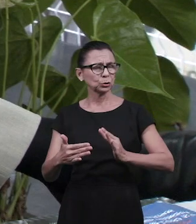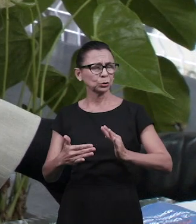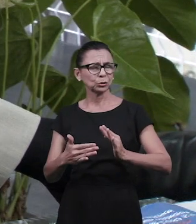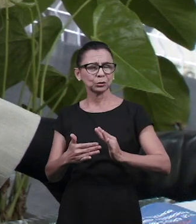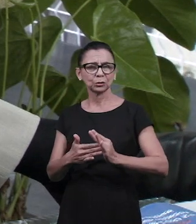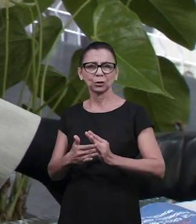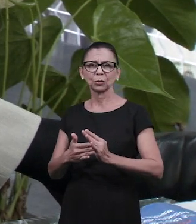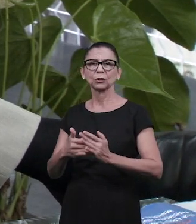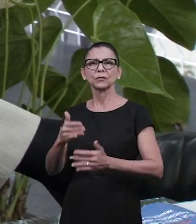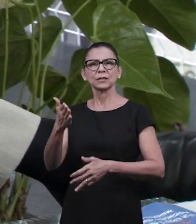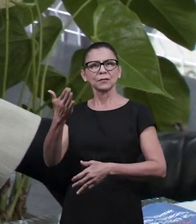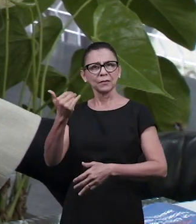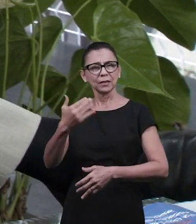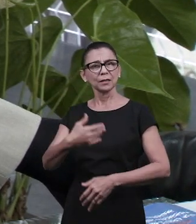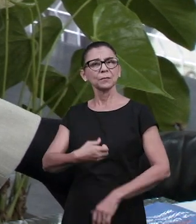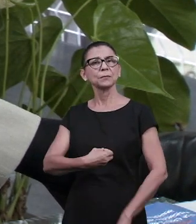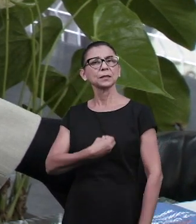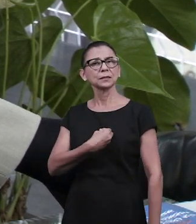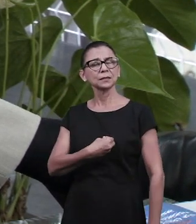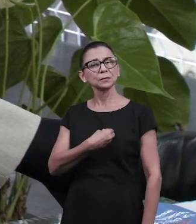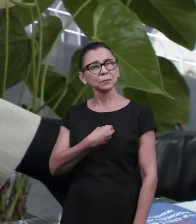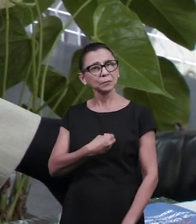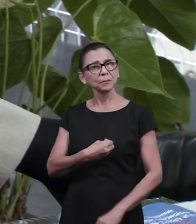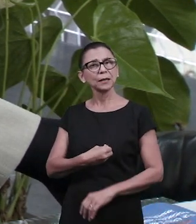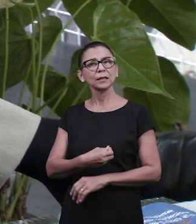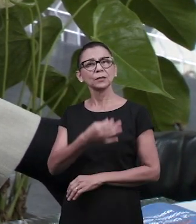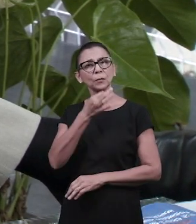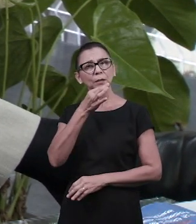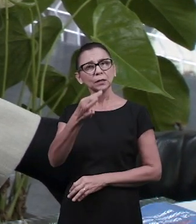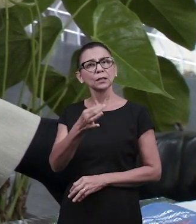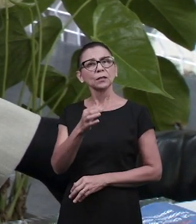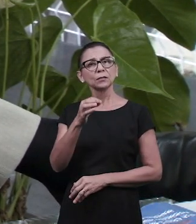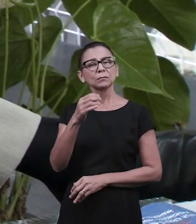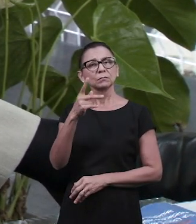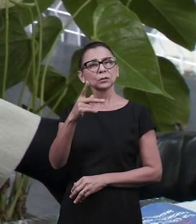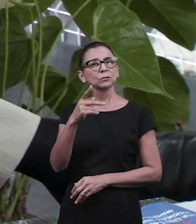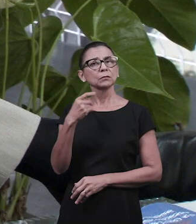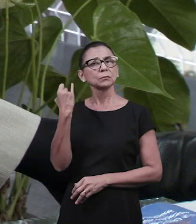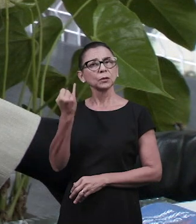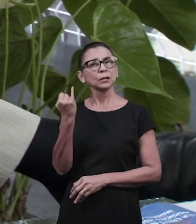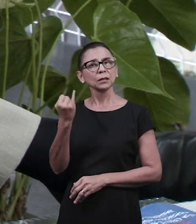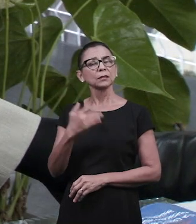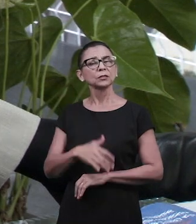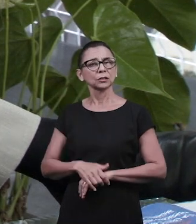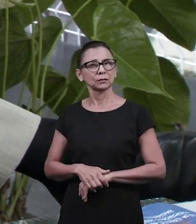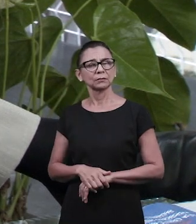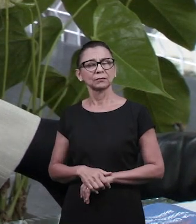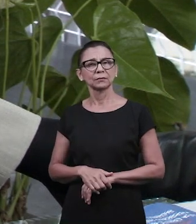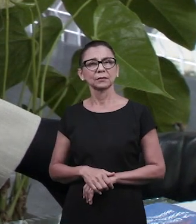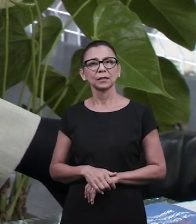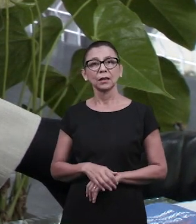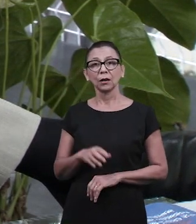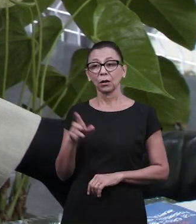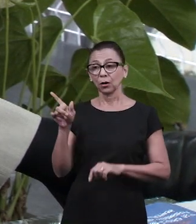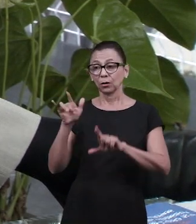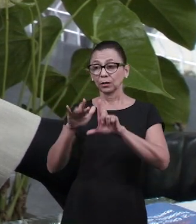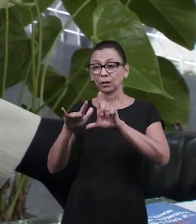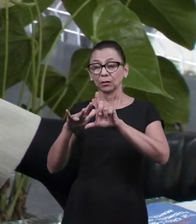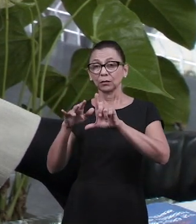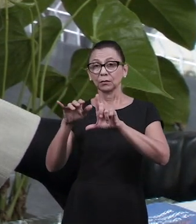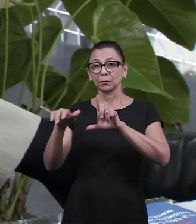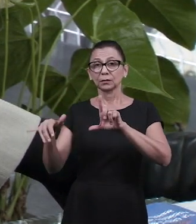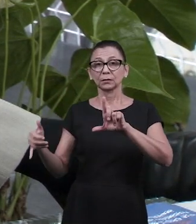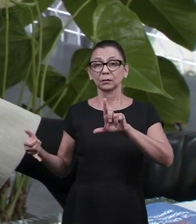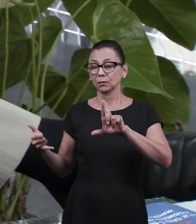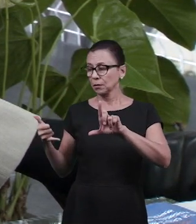vous devez participer en nous disant quelle est l'importance de ce programme pour votre vie. Il suffit de pointer